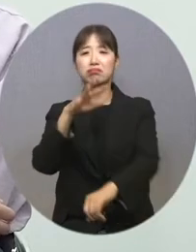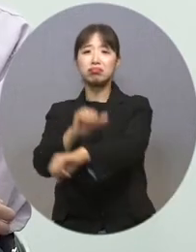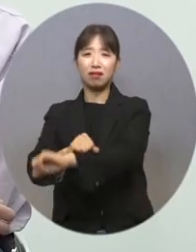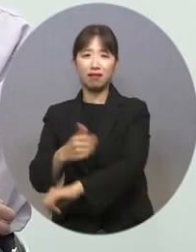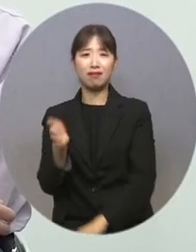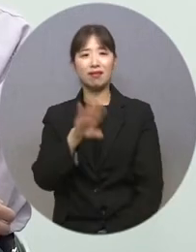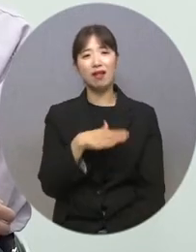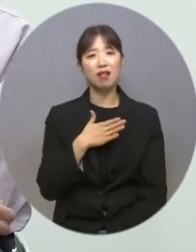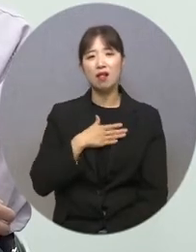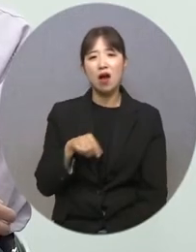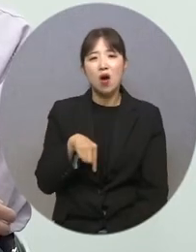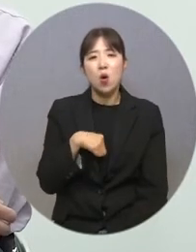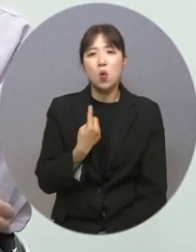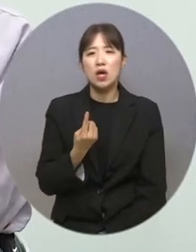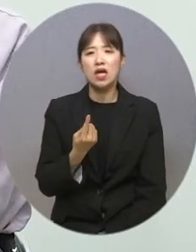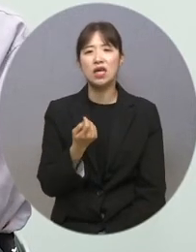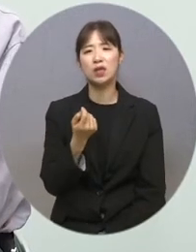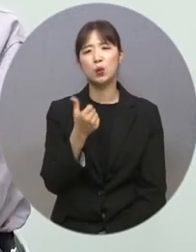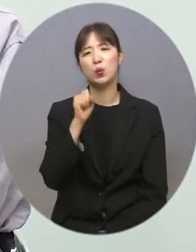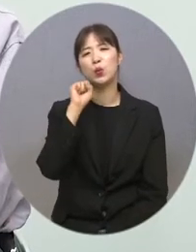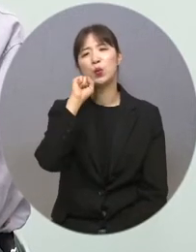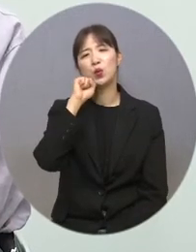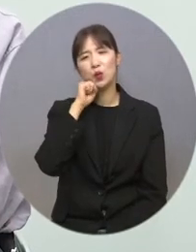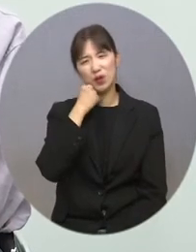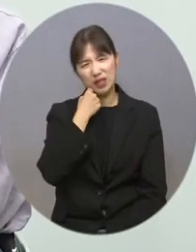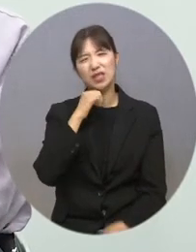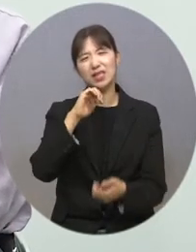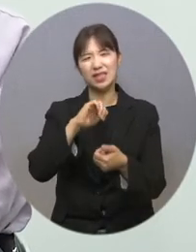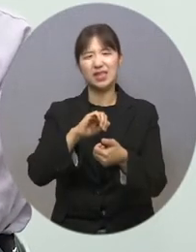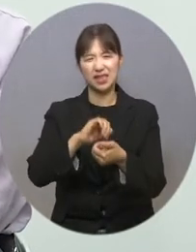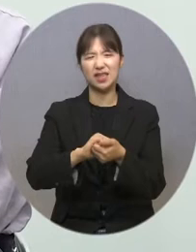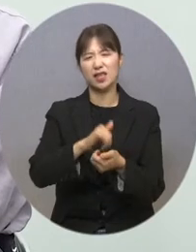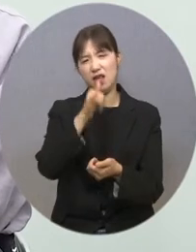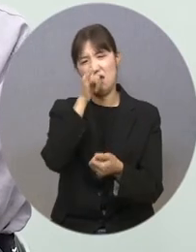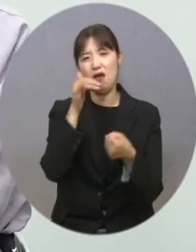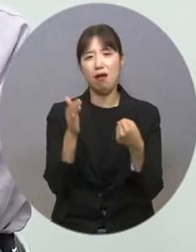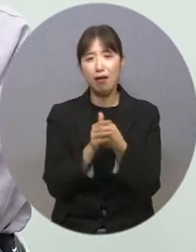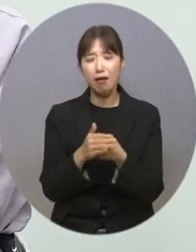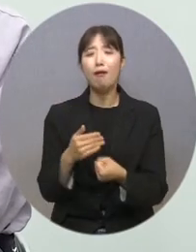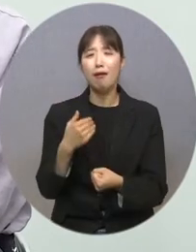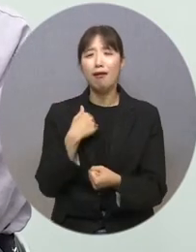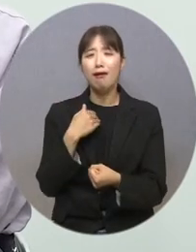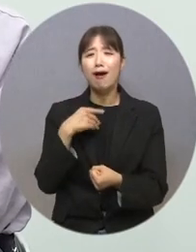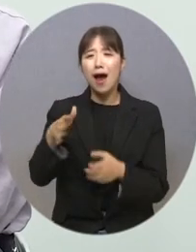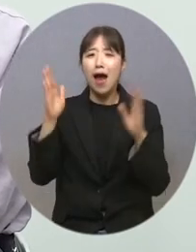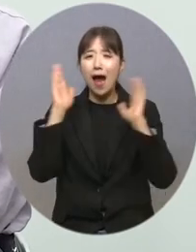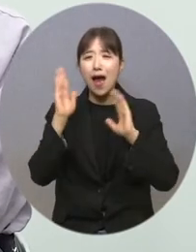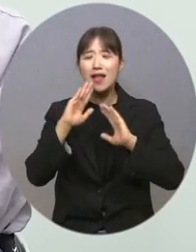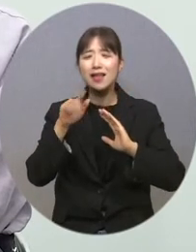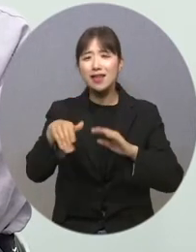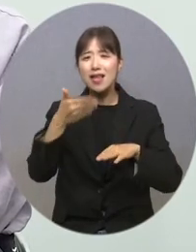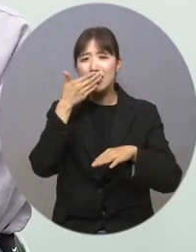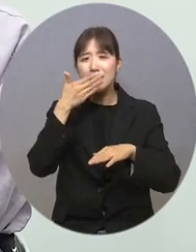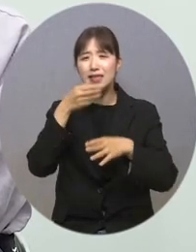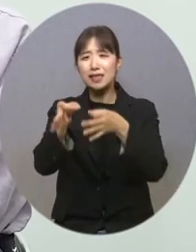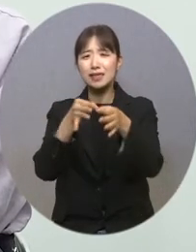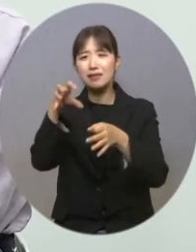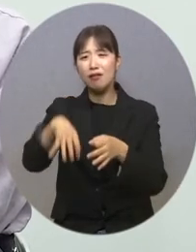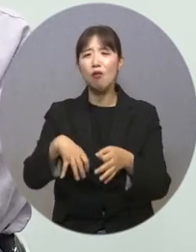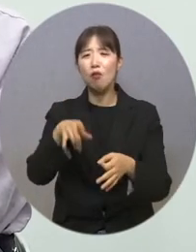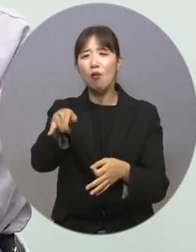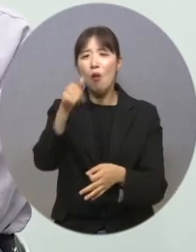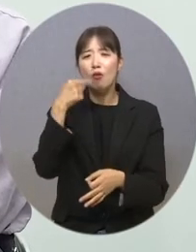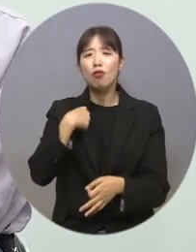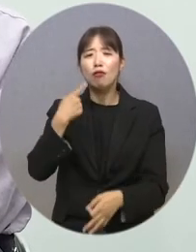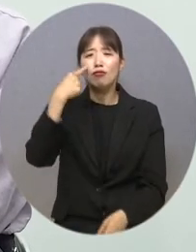혼자라는 것 자체가 좀 많이 어려워지고 한계라는 게 받아보니까 이 눈앞에 있는 학식을 두고 내가 왜 밥을 못 먹지